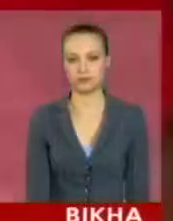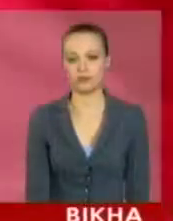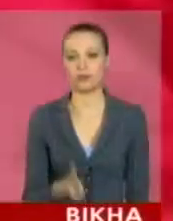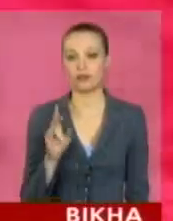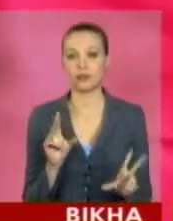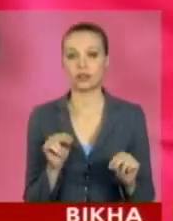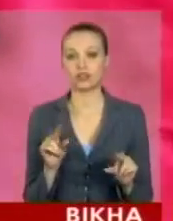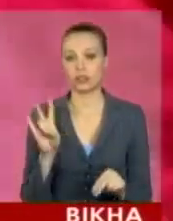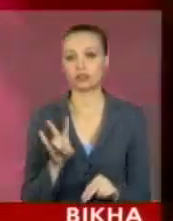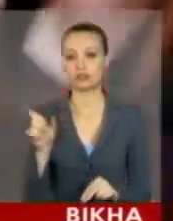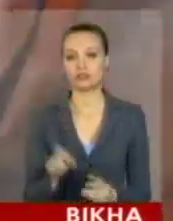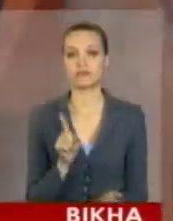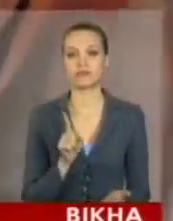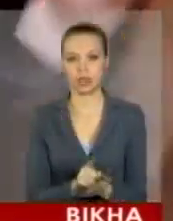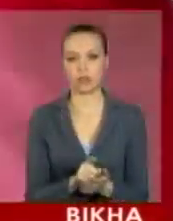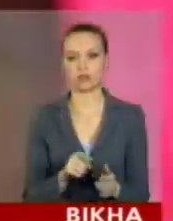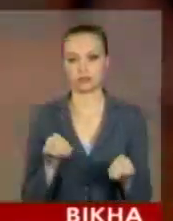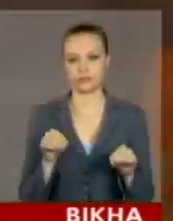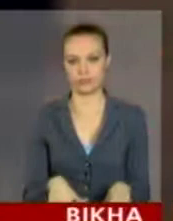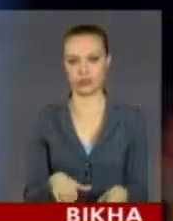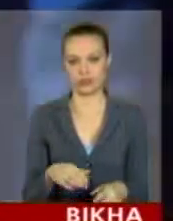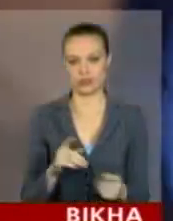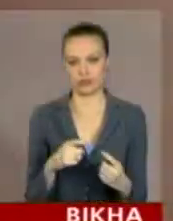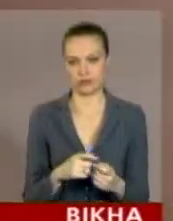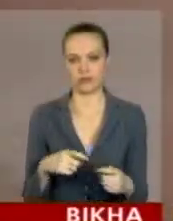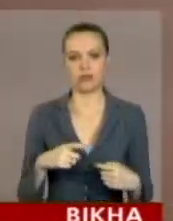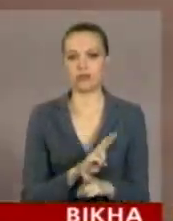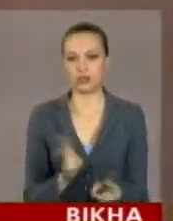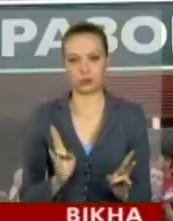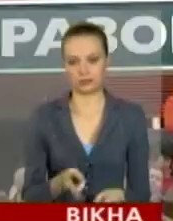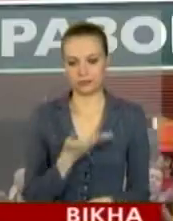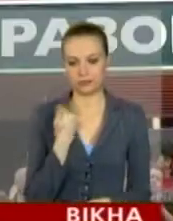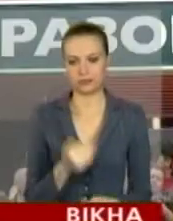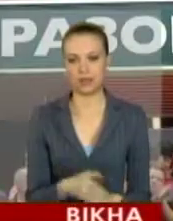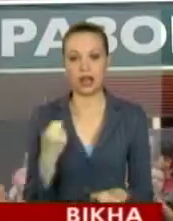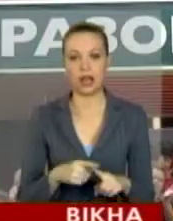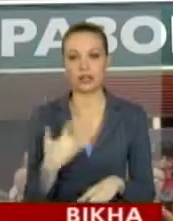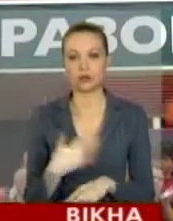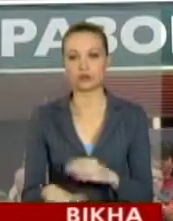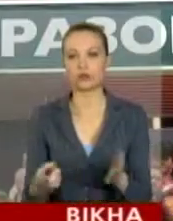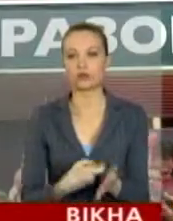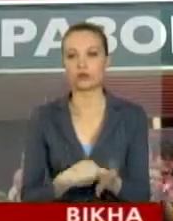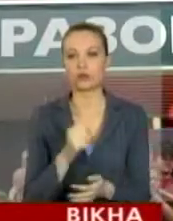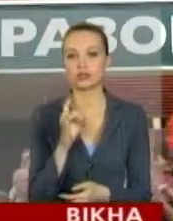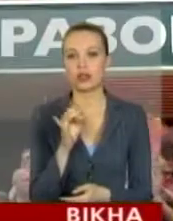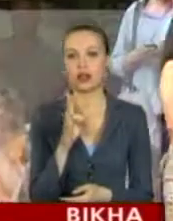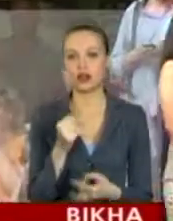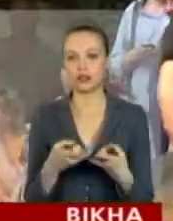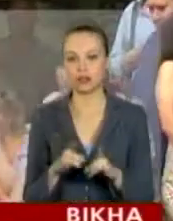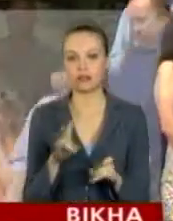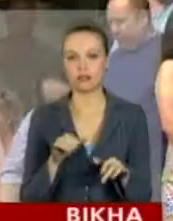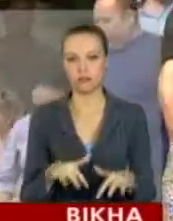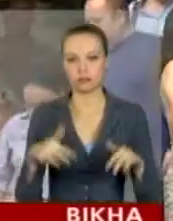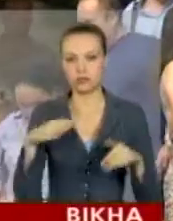На щастя, священникам удалось мирно вирішити конфлікт. Ніхто не постраждав. А це вже Донбас-арена. На глядацьких